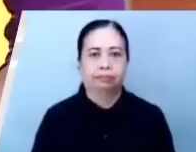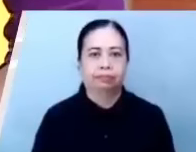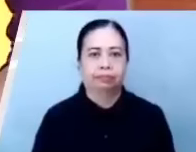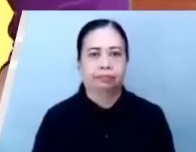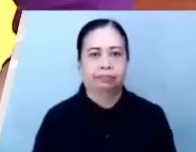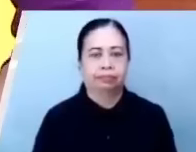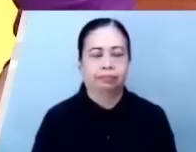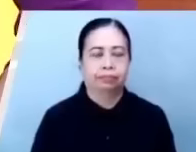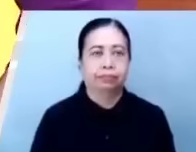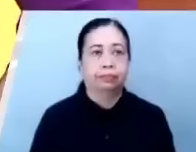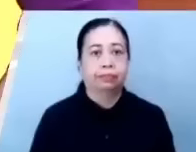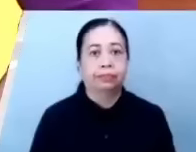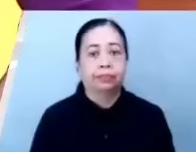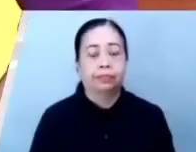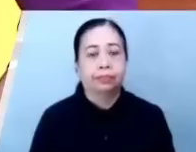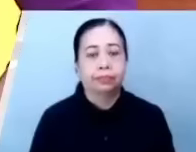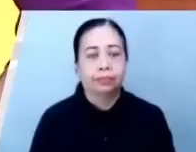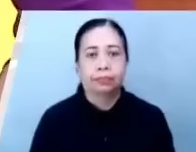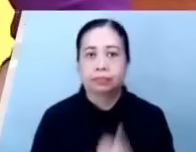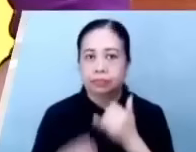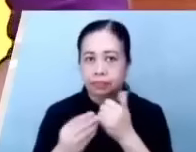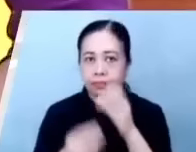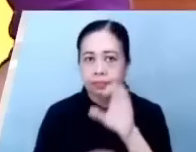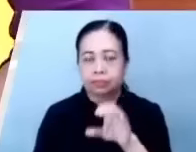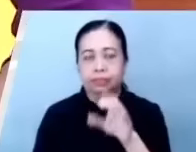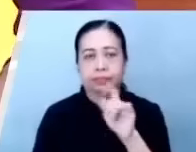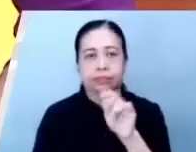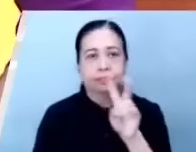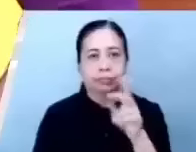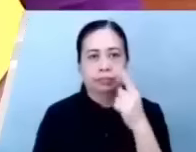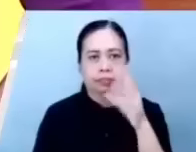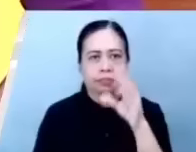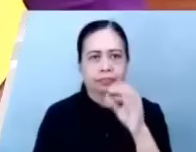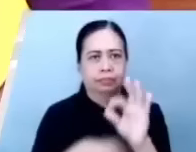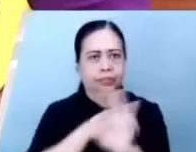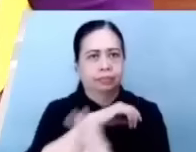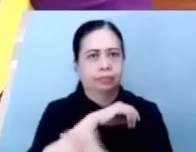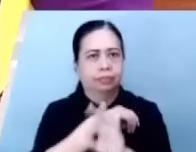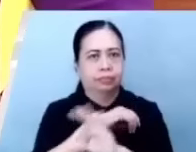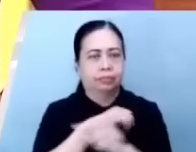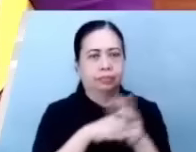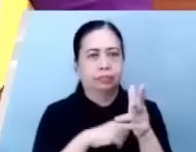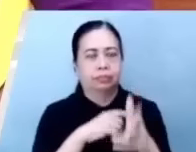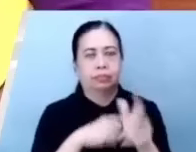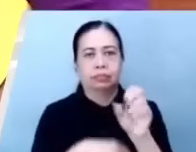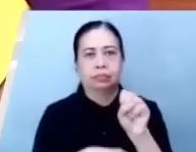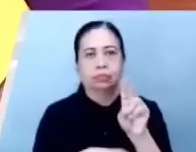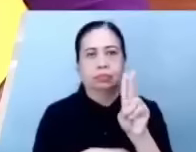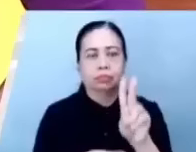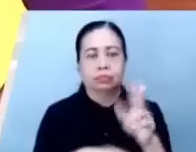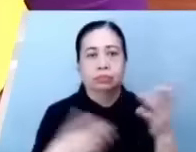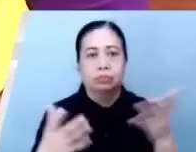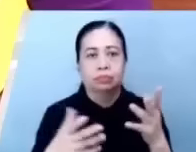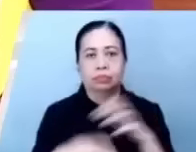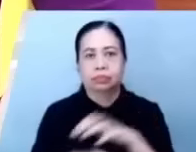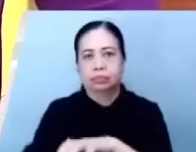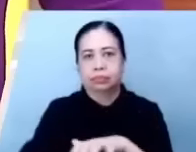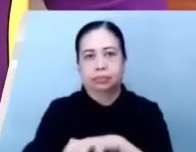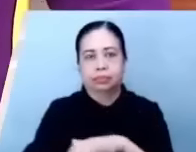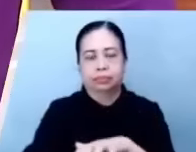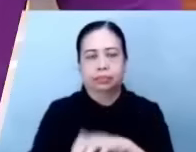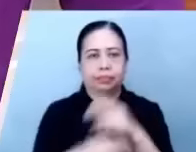sapul din sa CCTV ang pagtangay ng isang lalaking dayuhan sa nakaparadang SUV sa Makati City yan ang unang balita ni Jomer